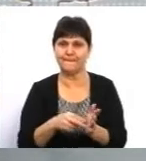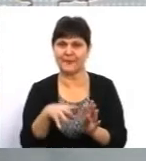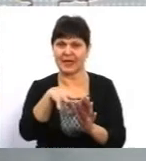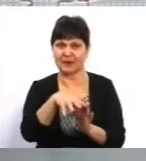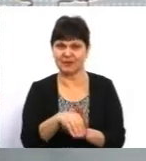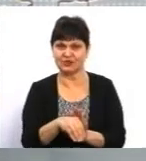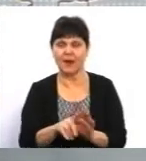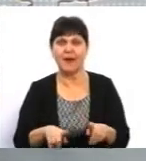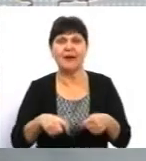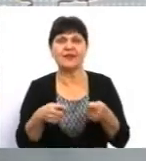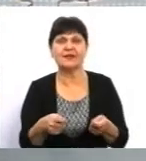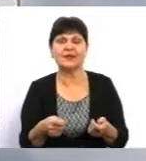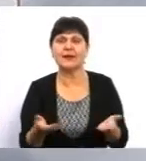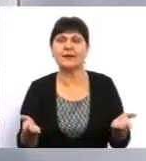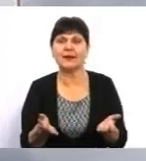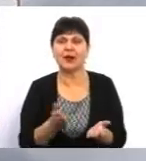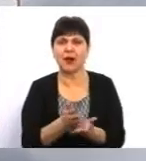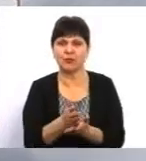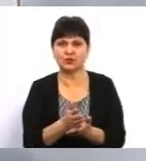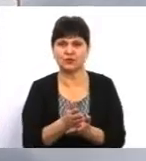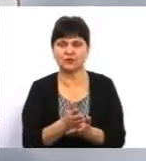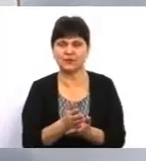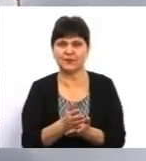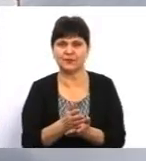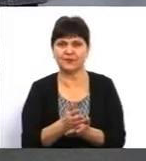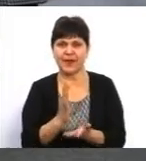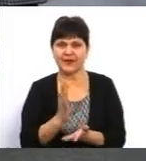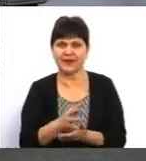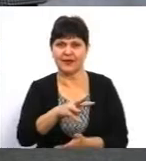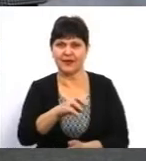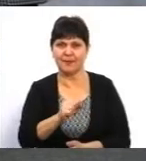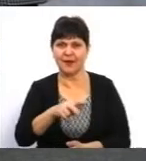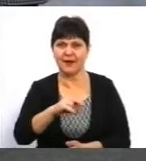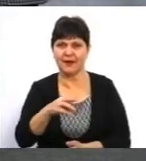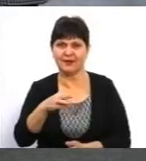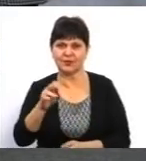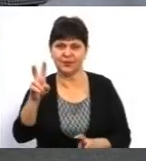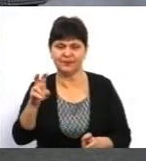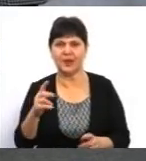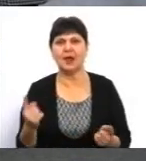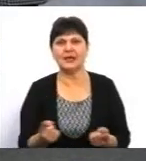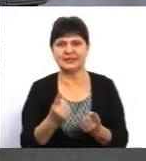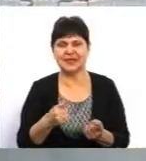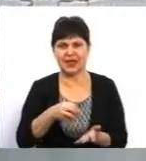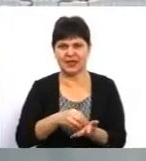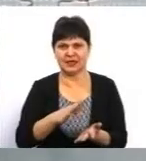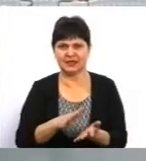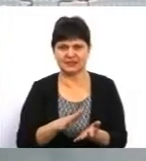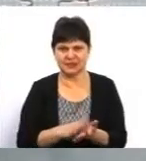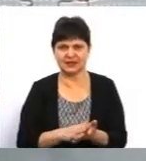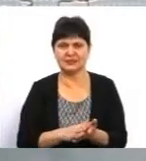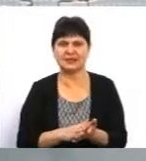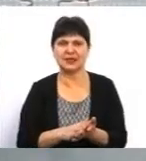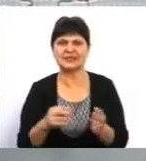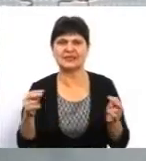надання яких ще послуг передбачає ось «Е-малятко»? Ну, в першу чергу, це, звичайно, реєстрація народження, тобто оформлення свідоцтва про